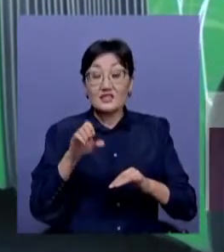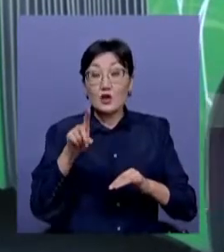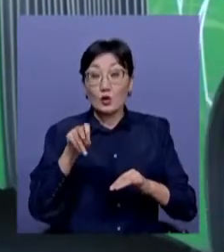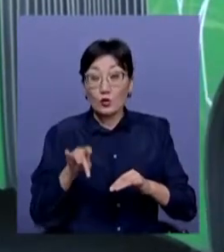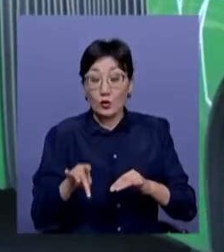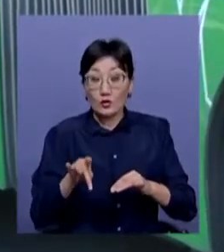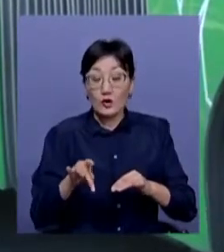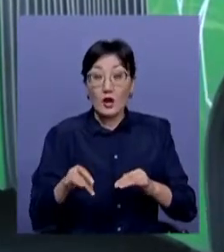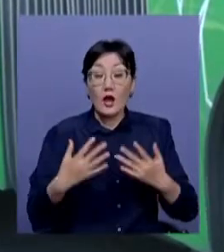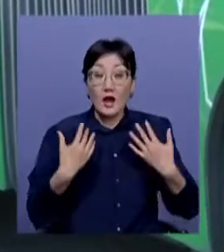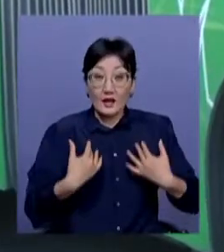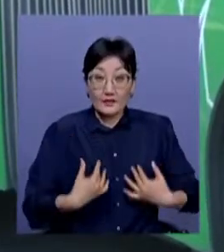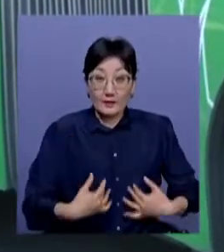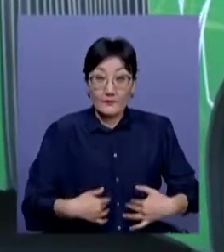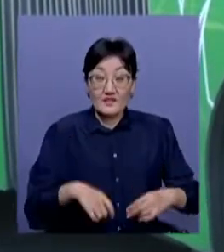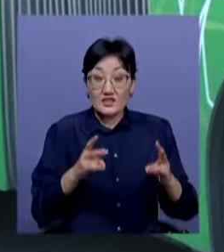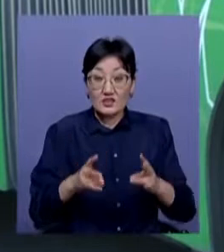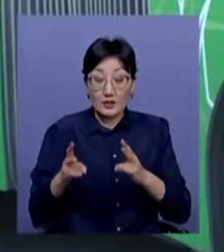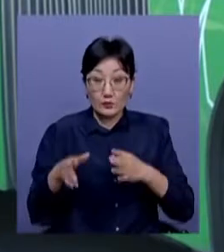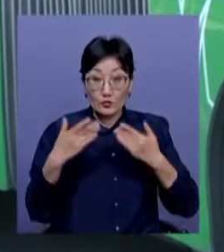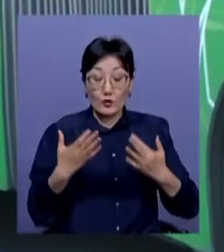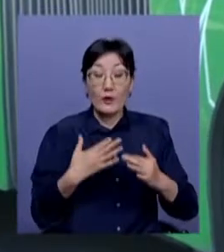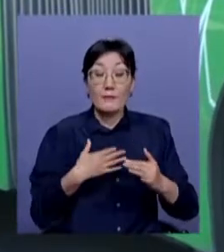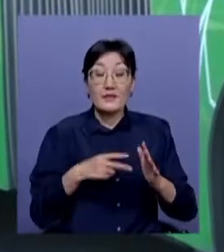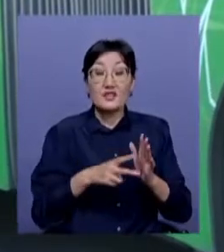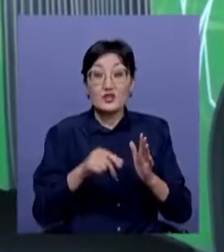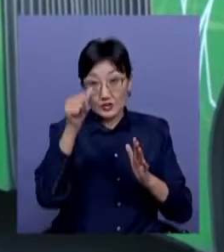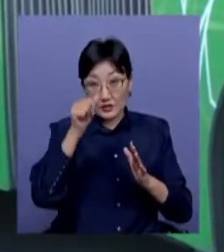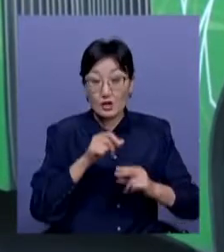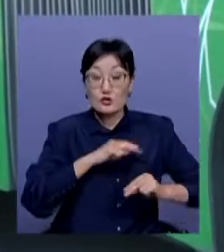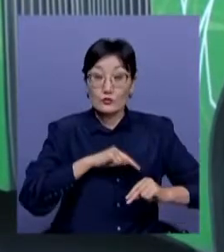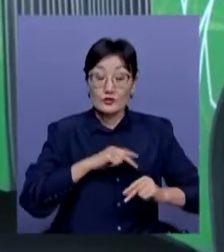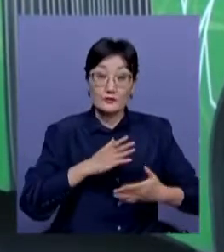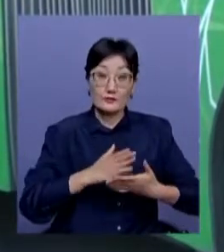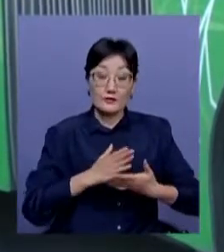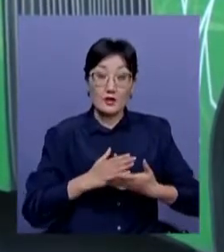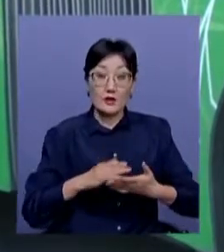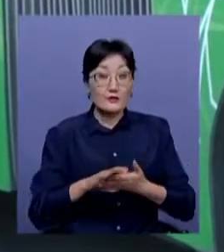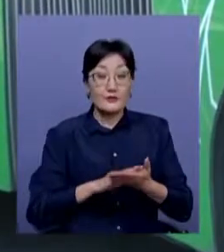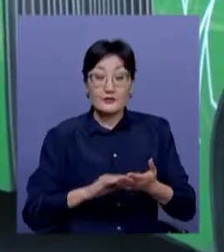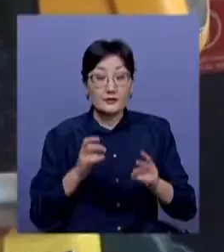оның адамға зиян жоқ. Мен өзім 7 ай болды істеп жатқаныма.